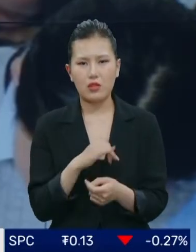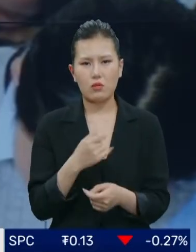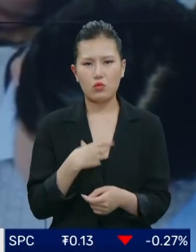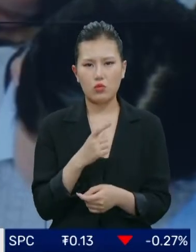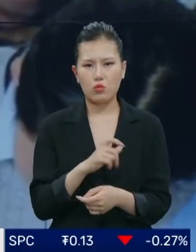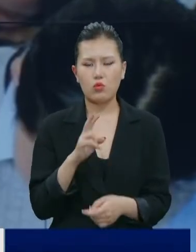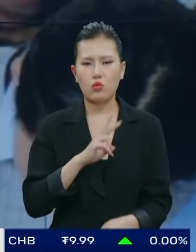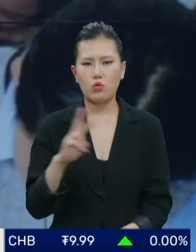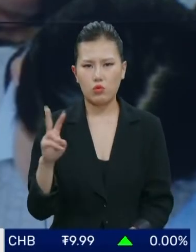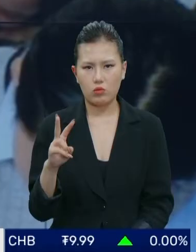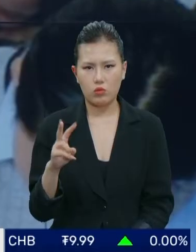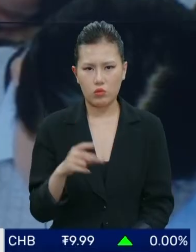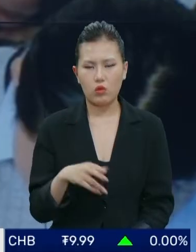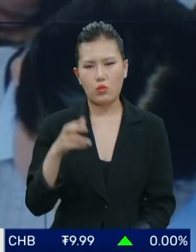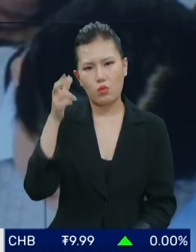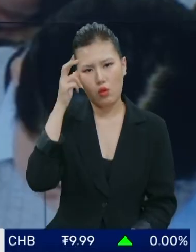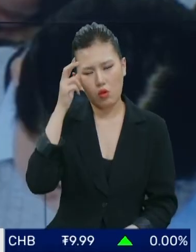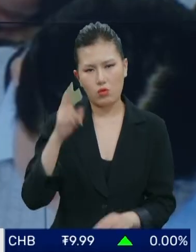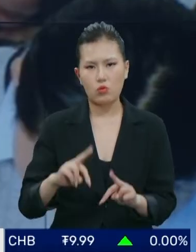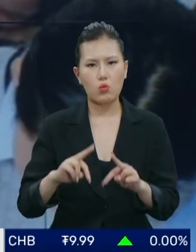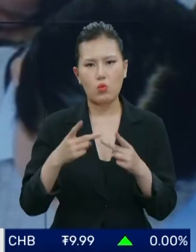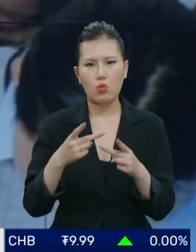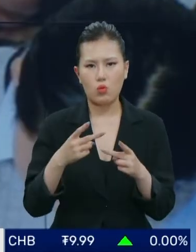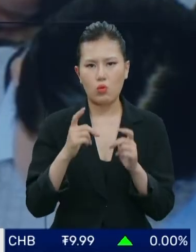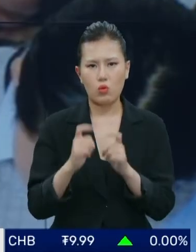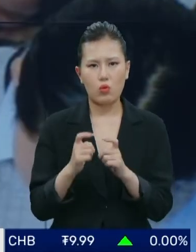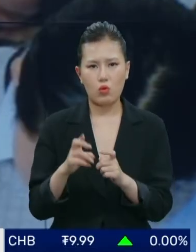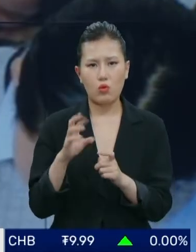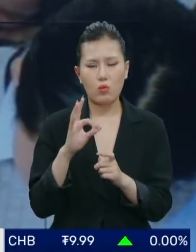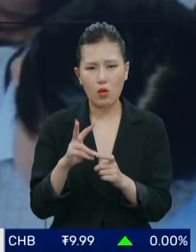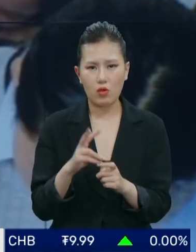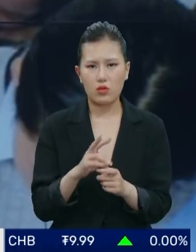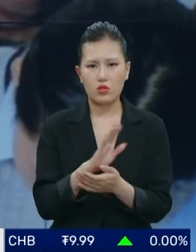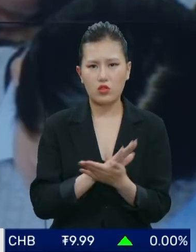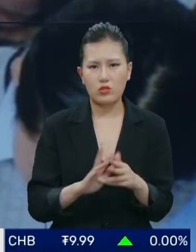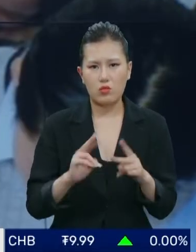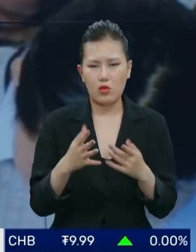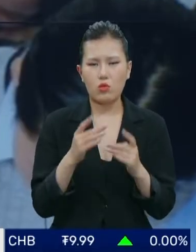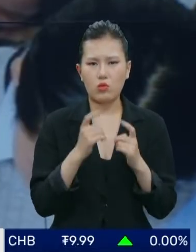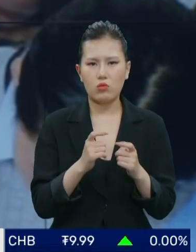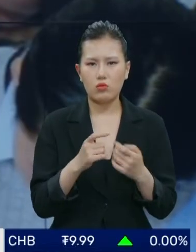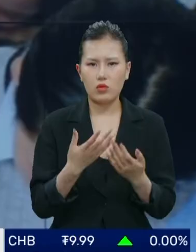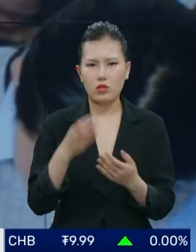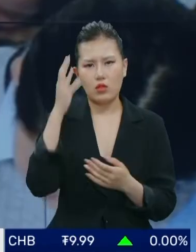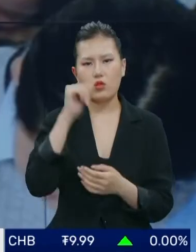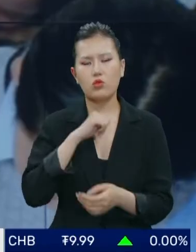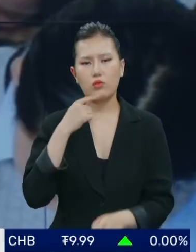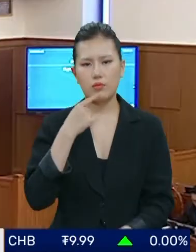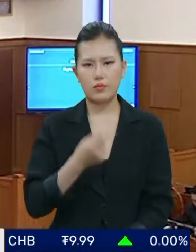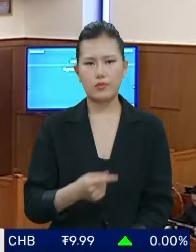шинжилгээс татгалзаж байвал боловсролын ялгаатай байдал арилгахгүй гэдгийг салбарын сайд сануллаа.